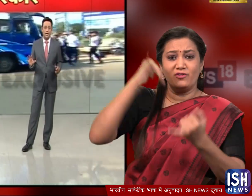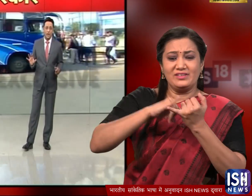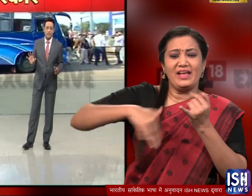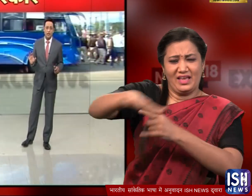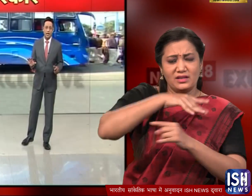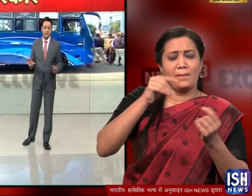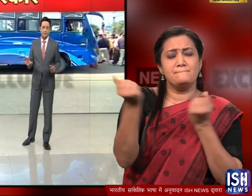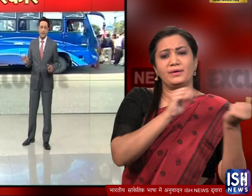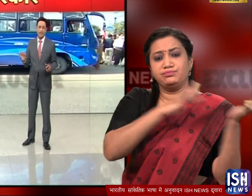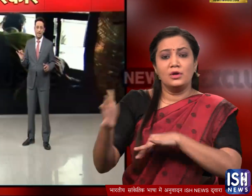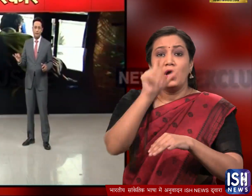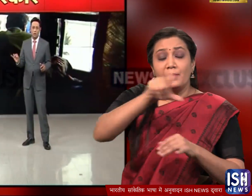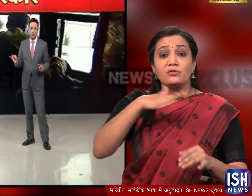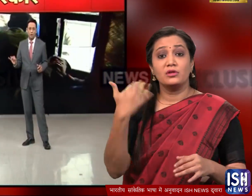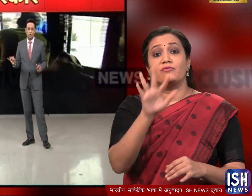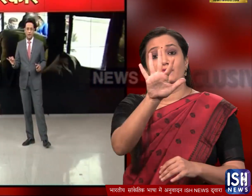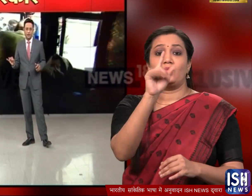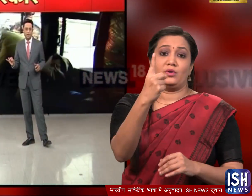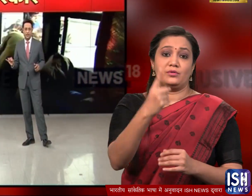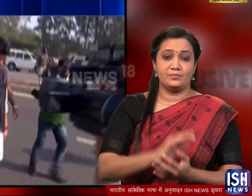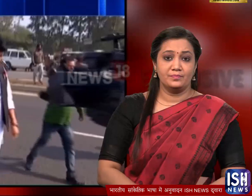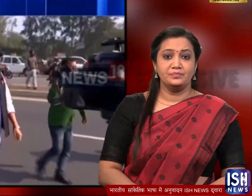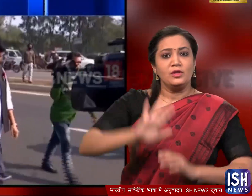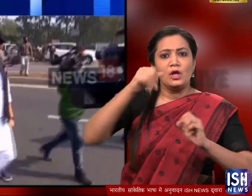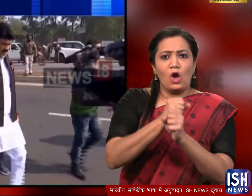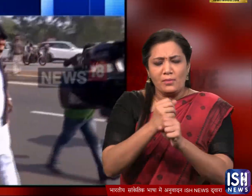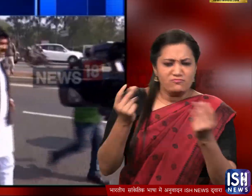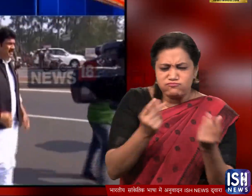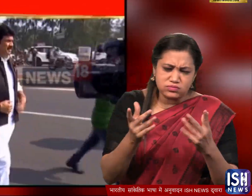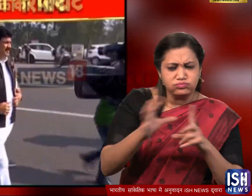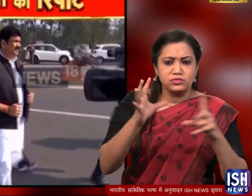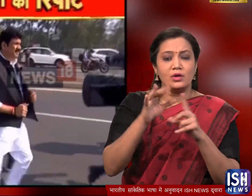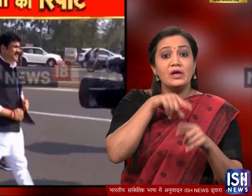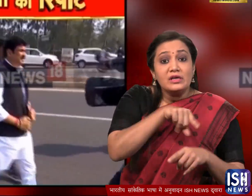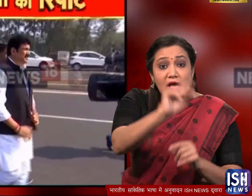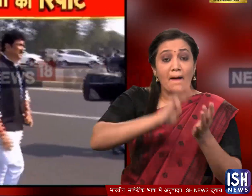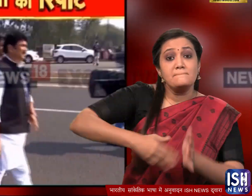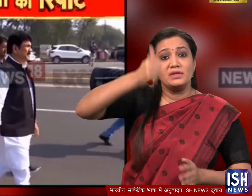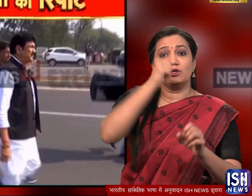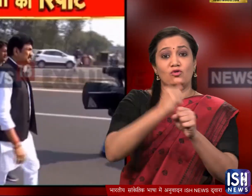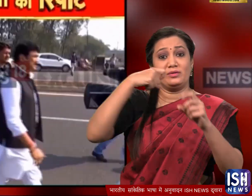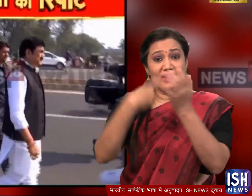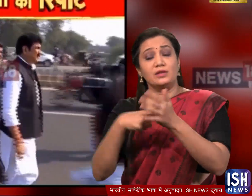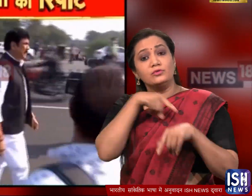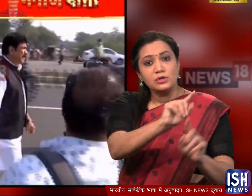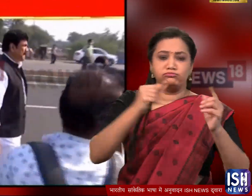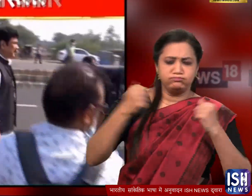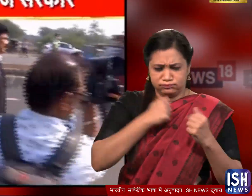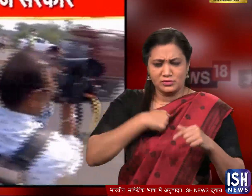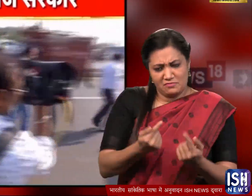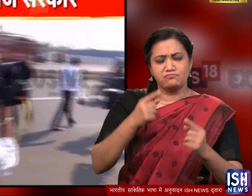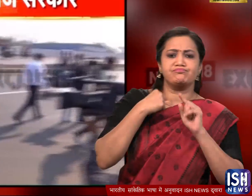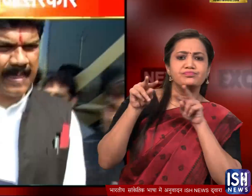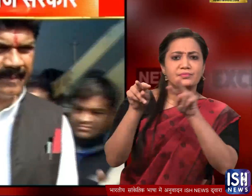दिन पहले हुए सड़क हादसे में 51 लोगों की मौत हो गई थी, जिसके बाद सरकार भी हरकत में आई और खुद परिवहन मंत्री गोविंद सिंह राजपूत ने